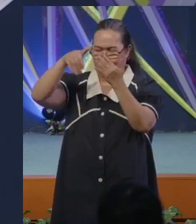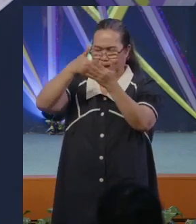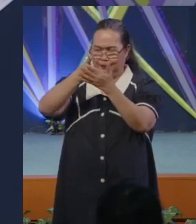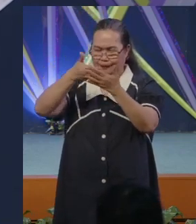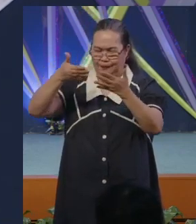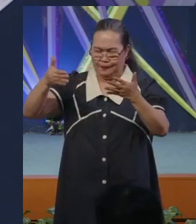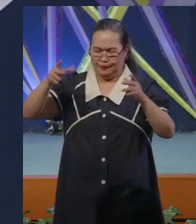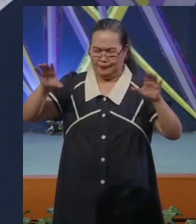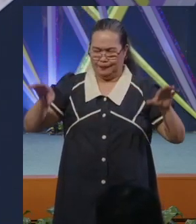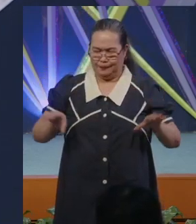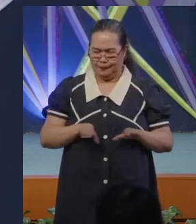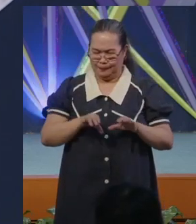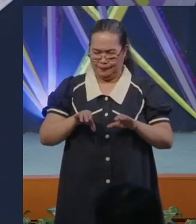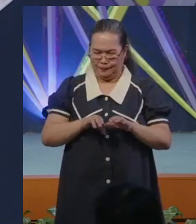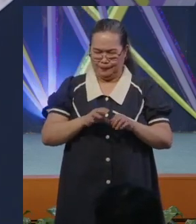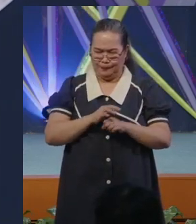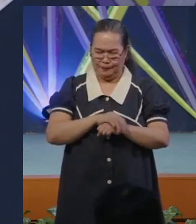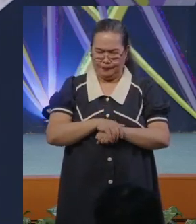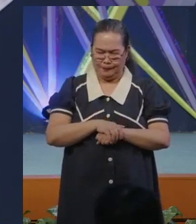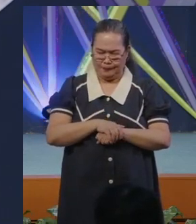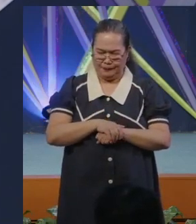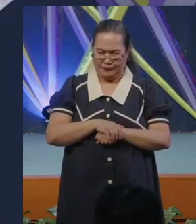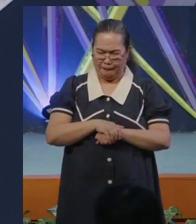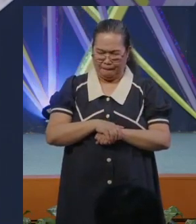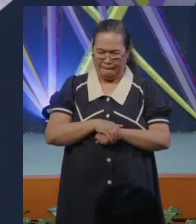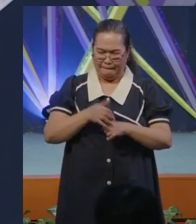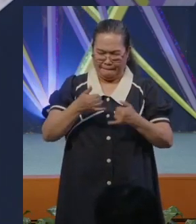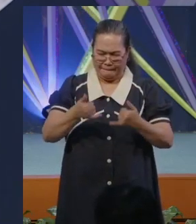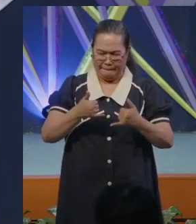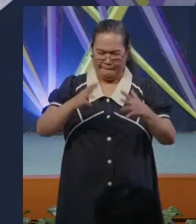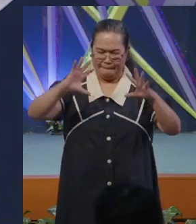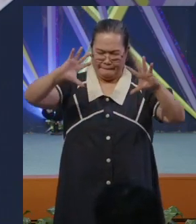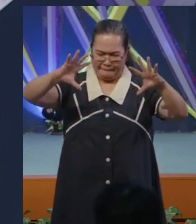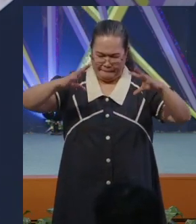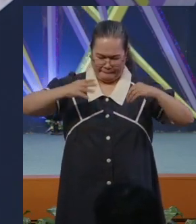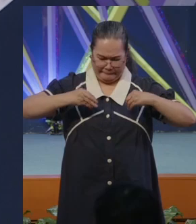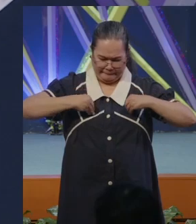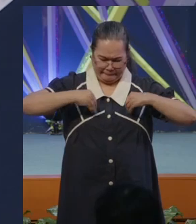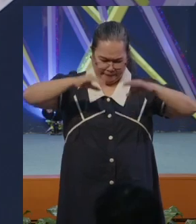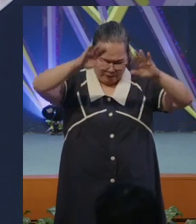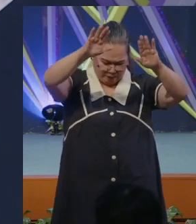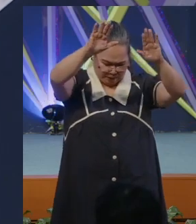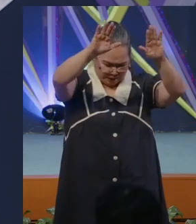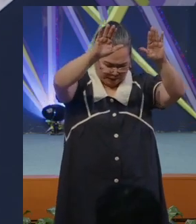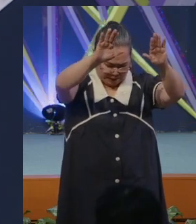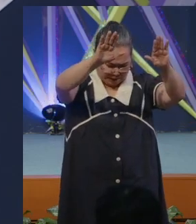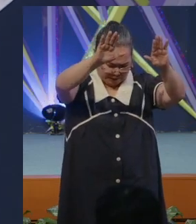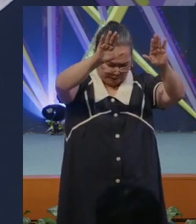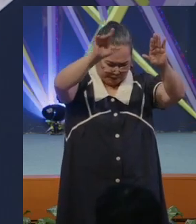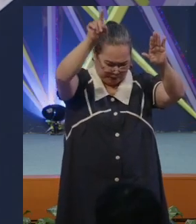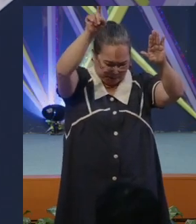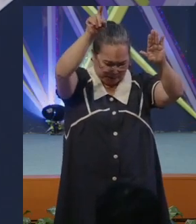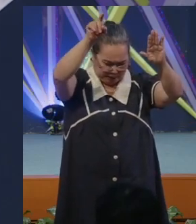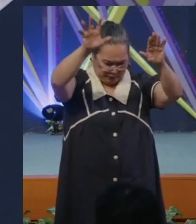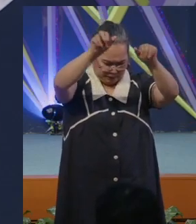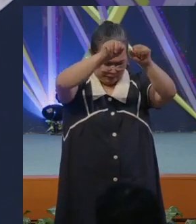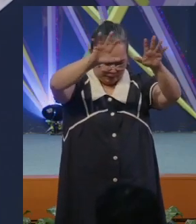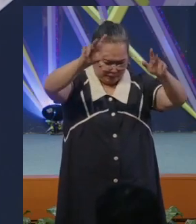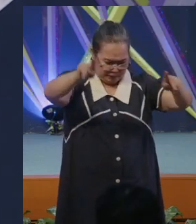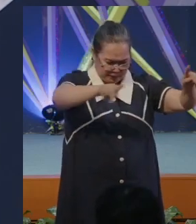aming magagawa. At ngayon, tanggapin natin ang pagpapala ng Diyos amang makapangyarihan sa